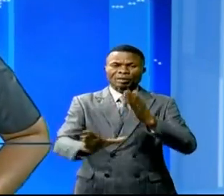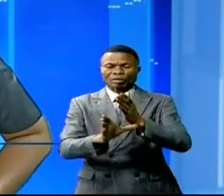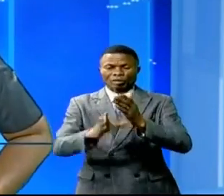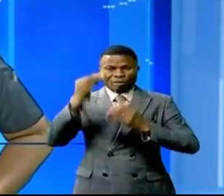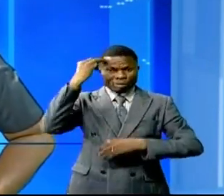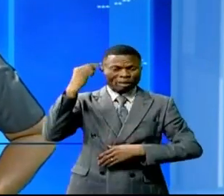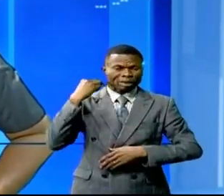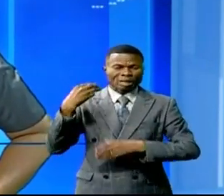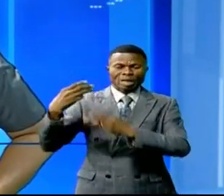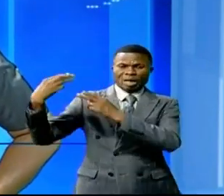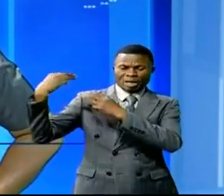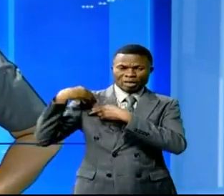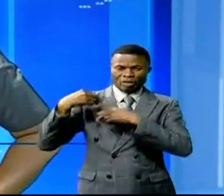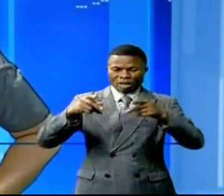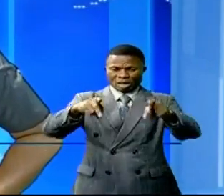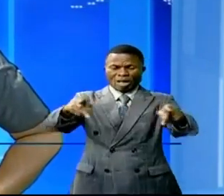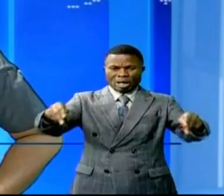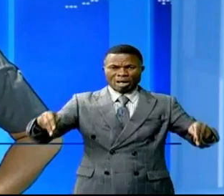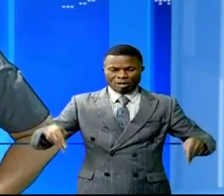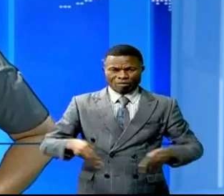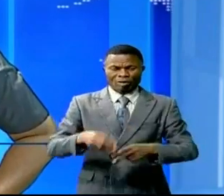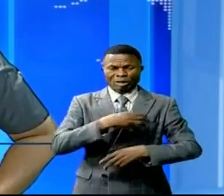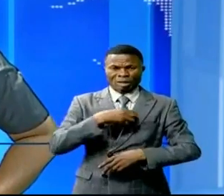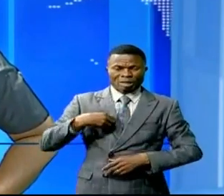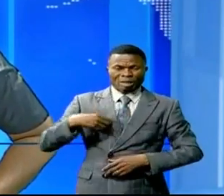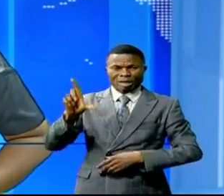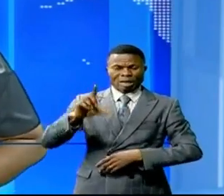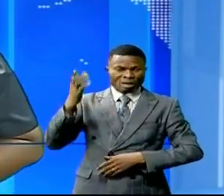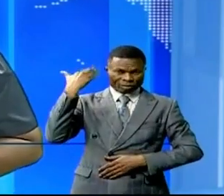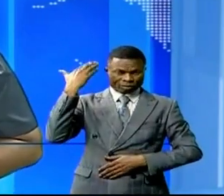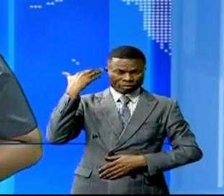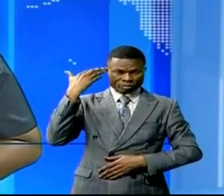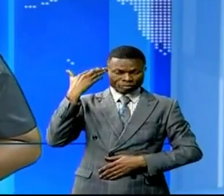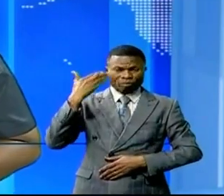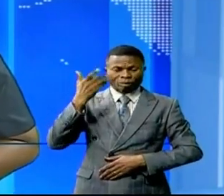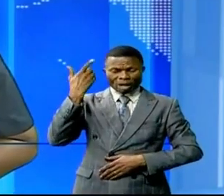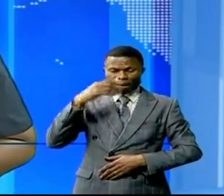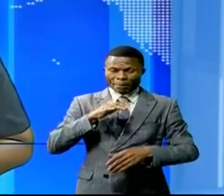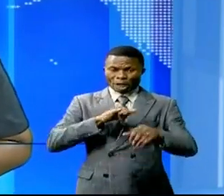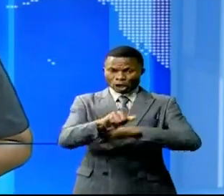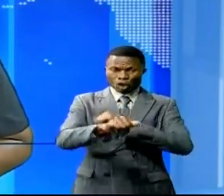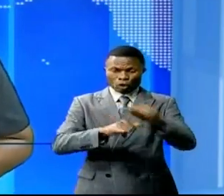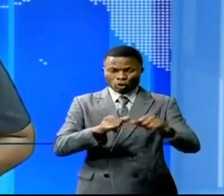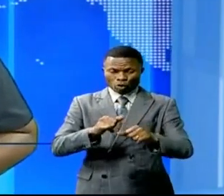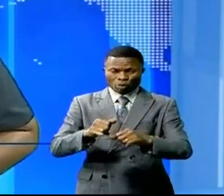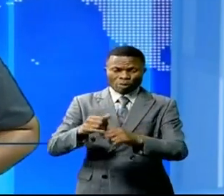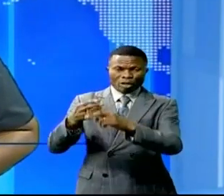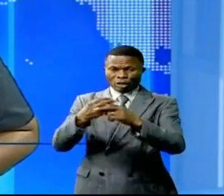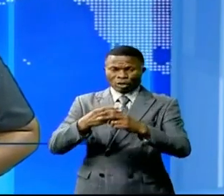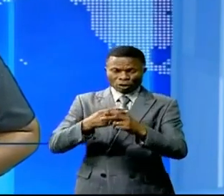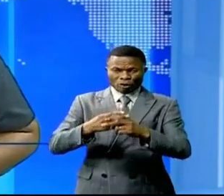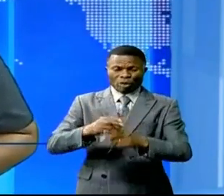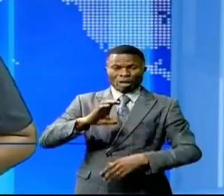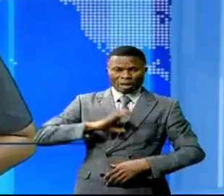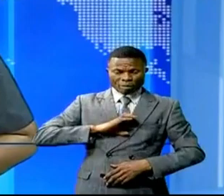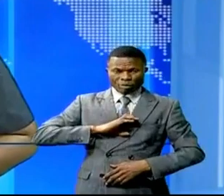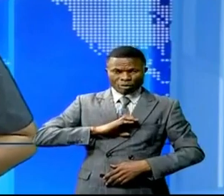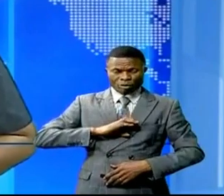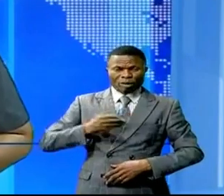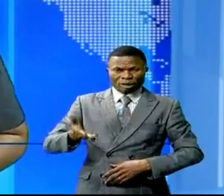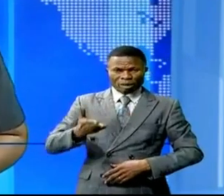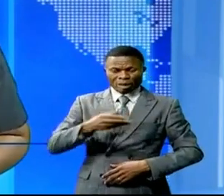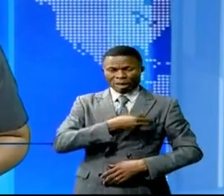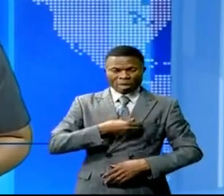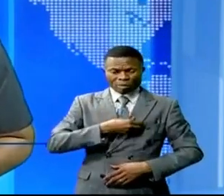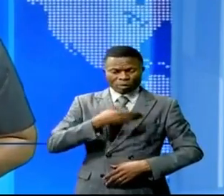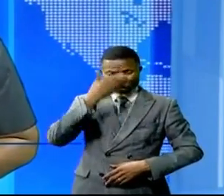de l'environnement, Eve Bazaïbale, lundi dernier, après avoir déjoué la surveillance sécuritaire et protocolaire. On